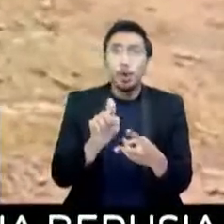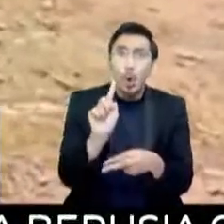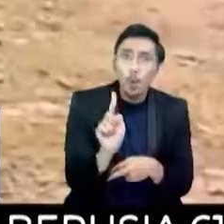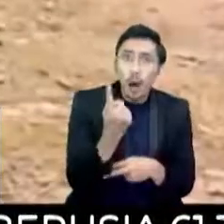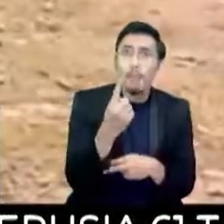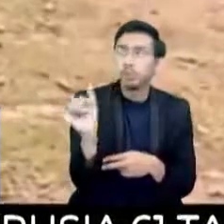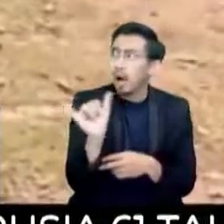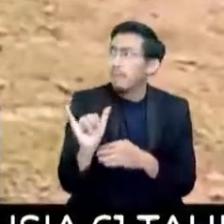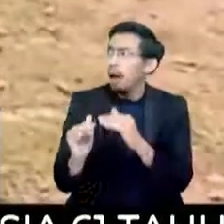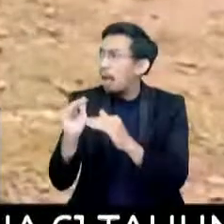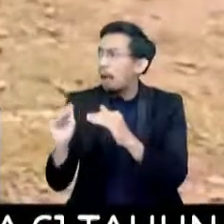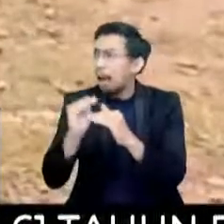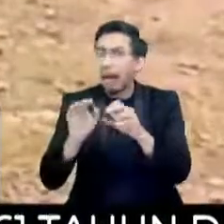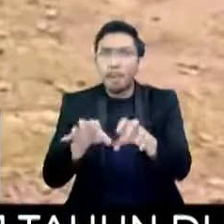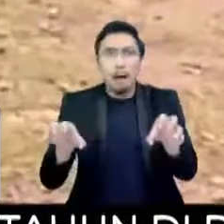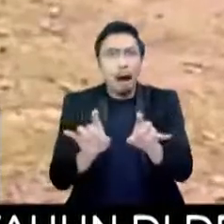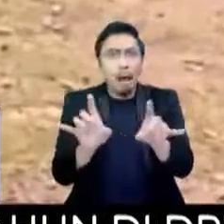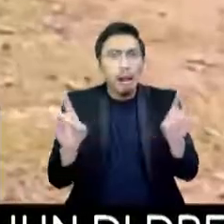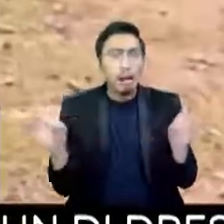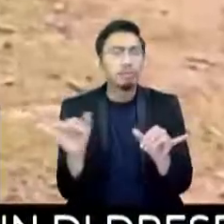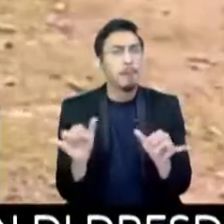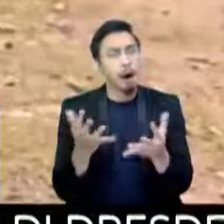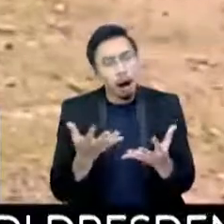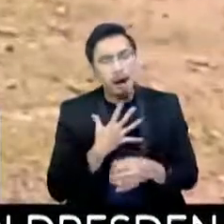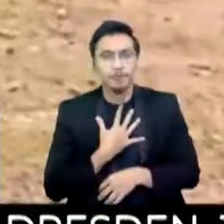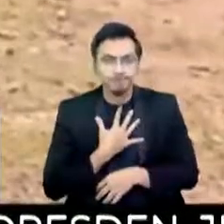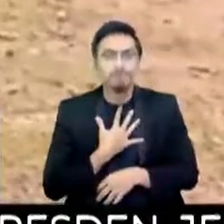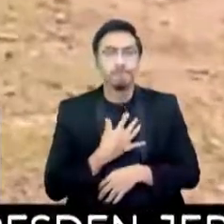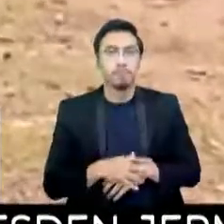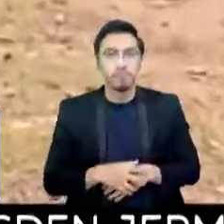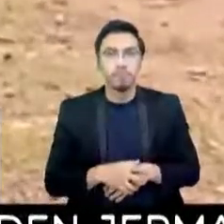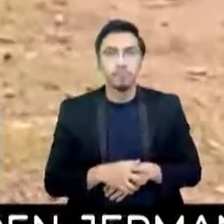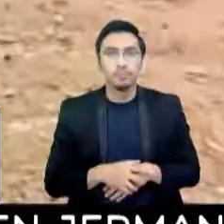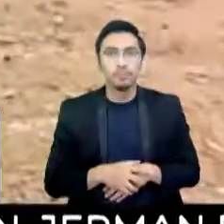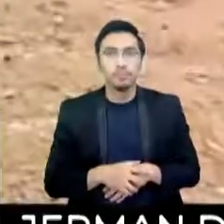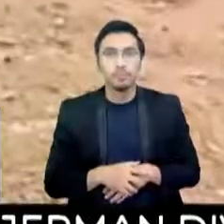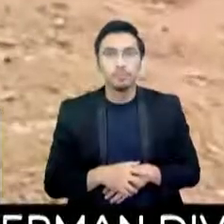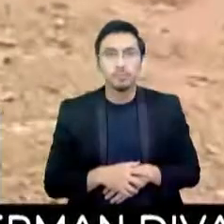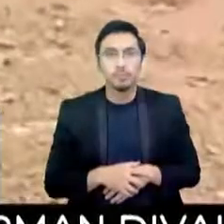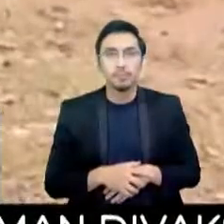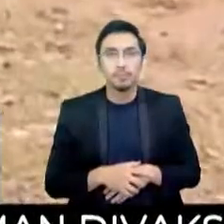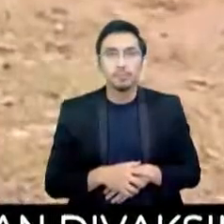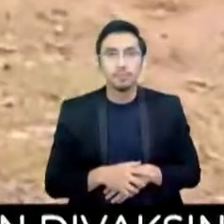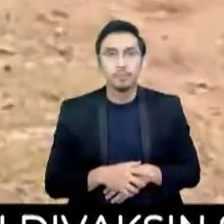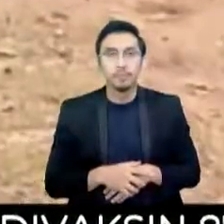juga merangkak naik hehehe Dede Dedenya di sebelah terancam lagi nanti